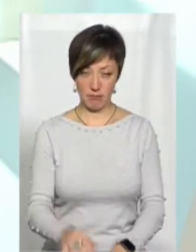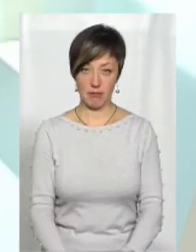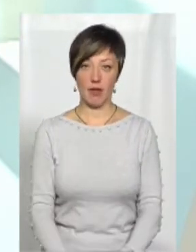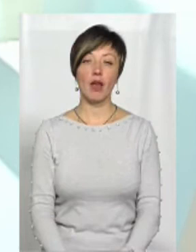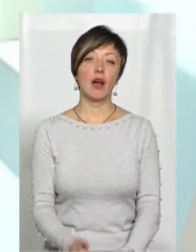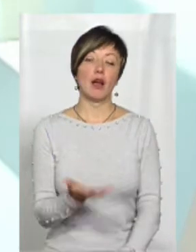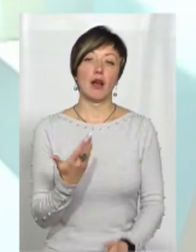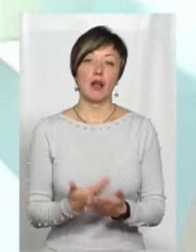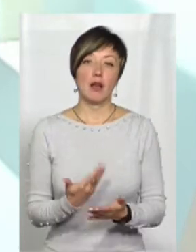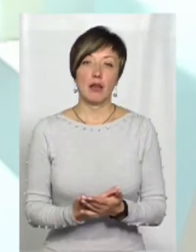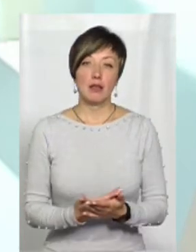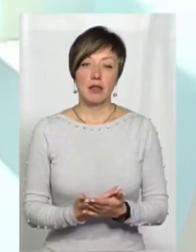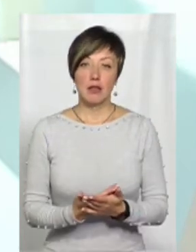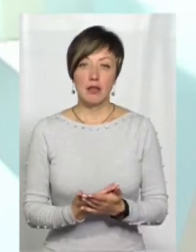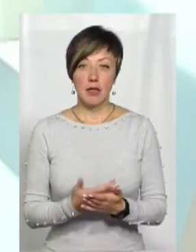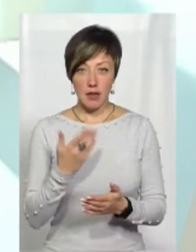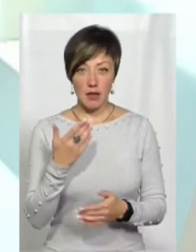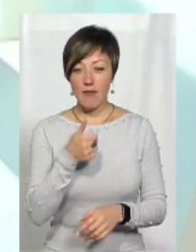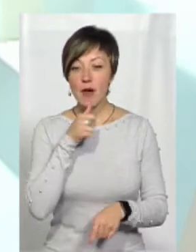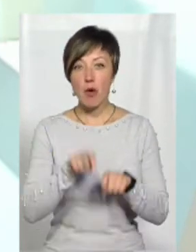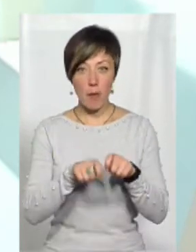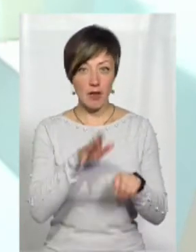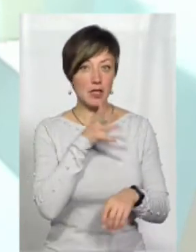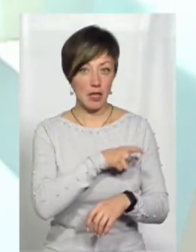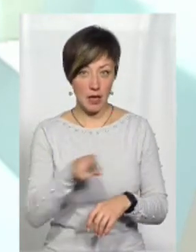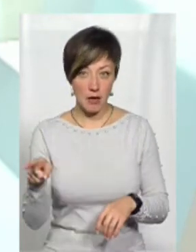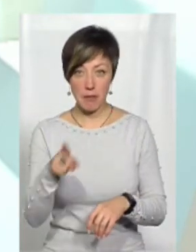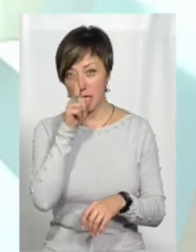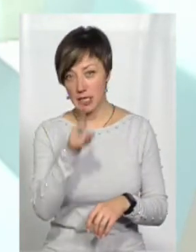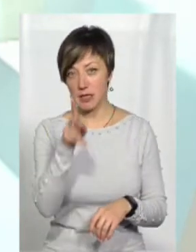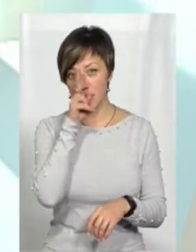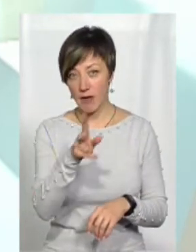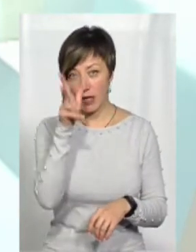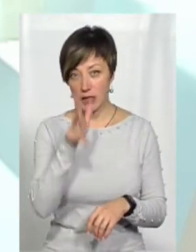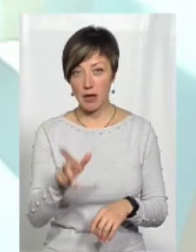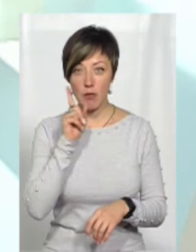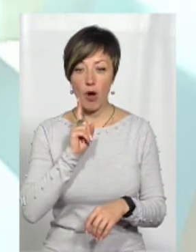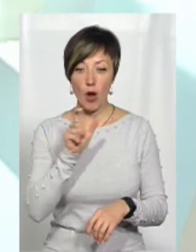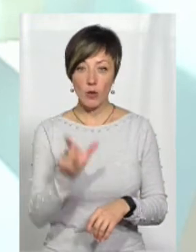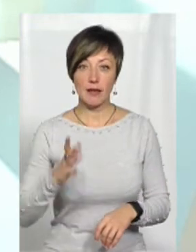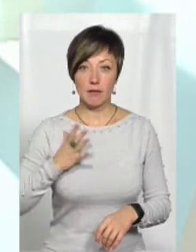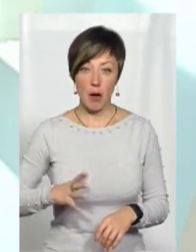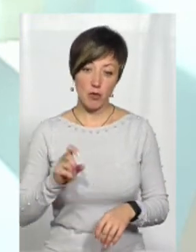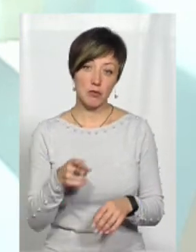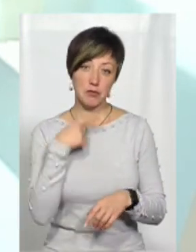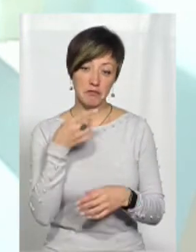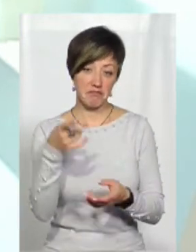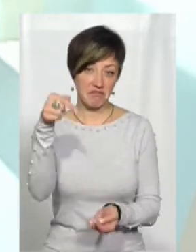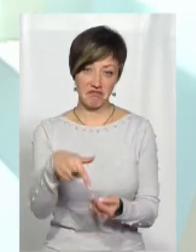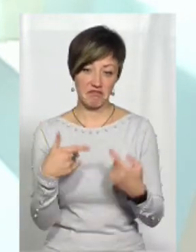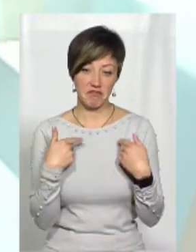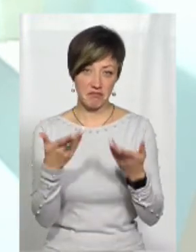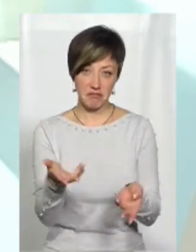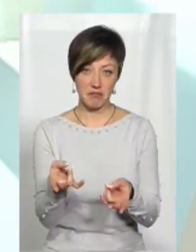От. Беруть ніби на випробувальний термін, беруть їх там місяць, два, три, поки людина витримає, а потім кажуть, ви нам не